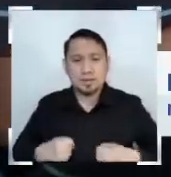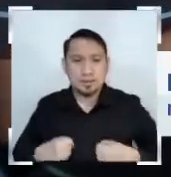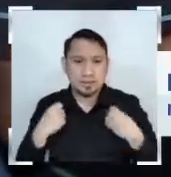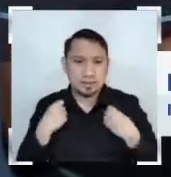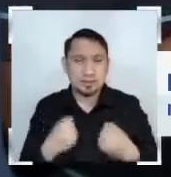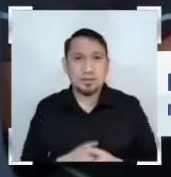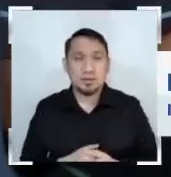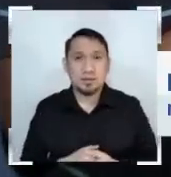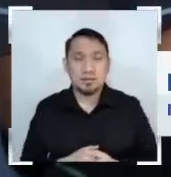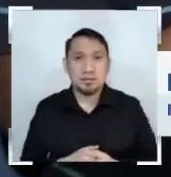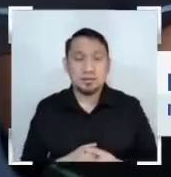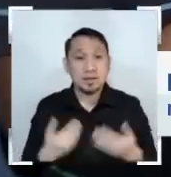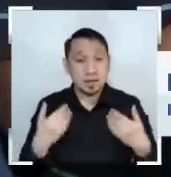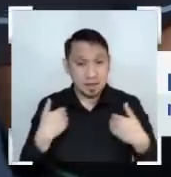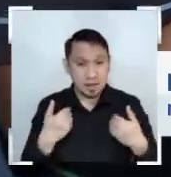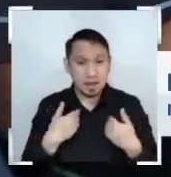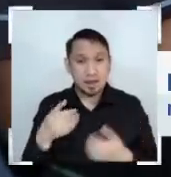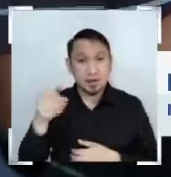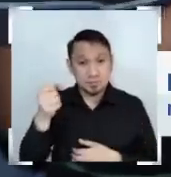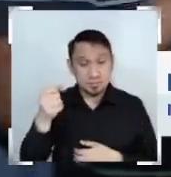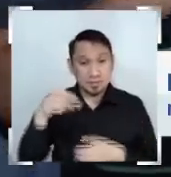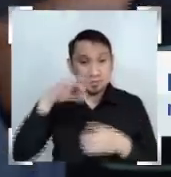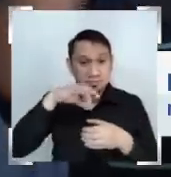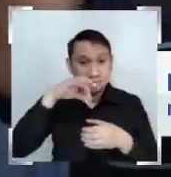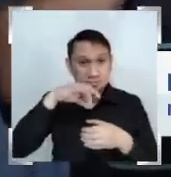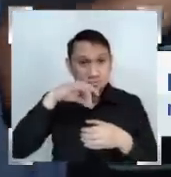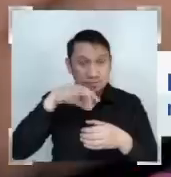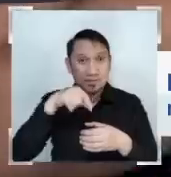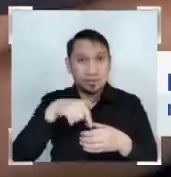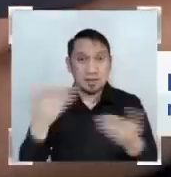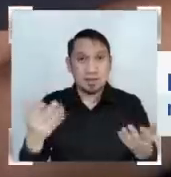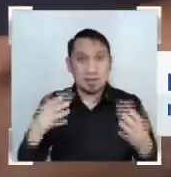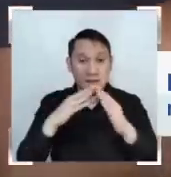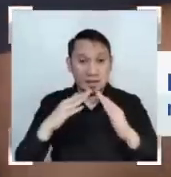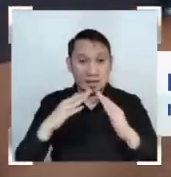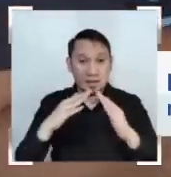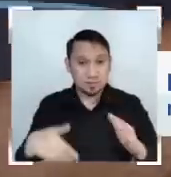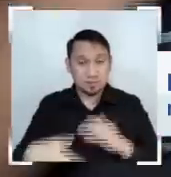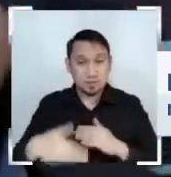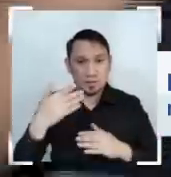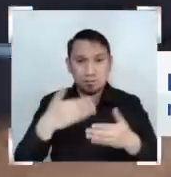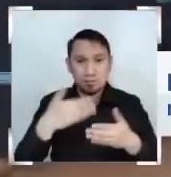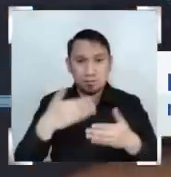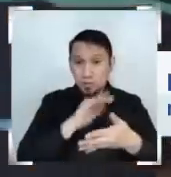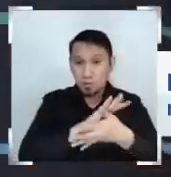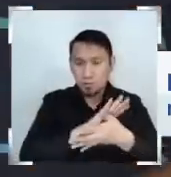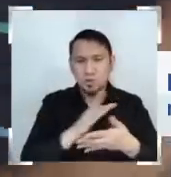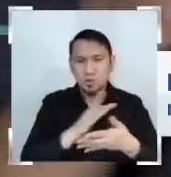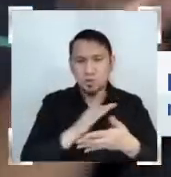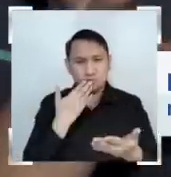May maliit na milk tea shop si Joey sa harap ng kanilang bahay sa Maynila. Bago raw tamaan ang pandemya, malakas ang kita